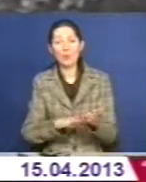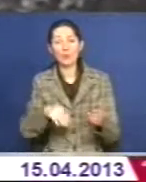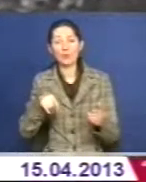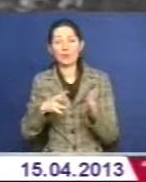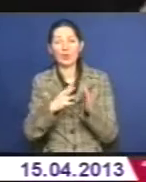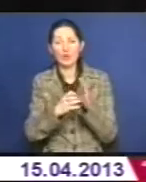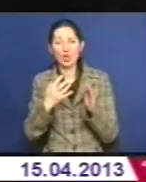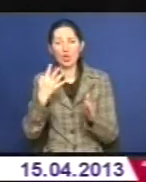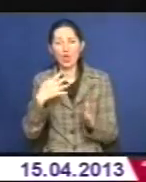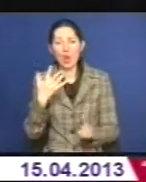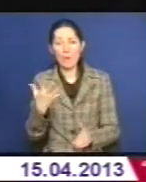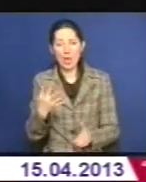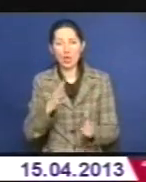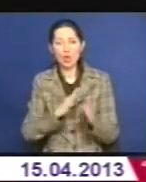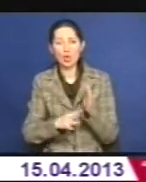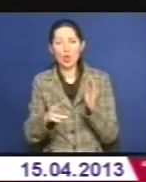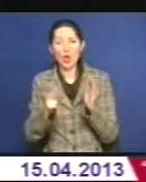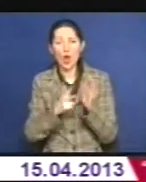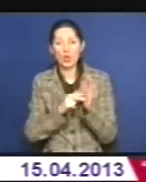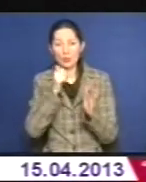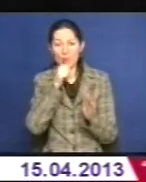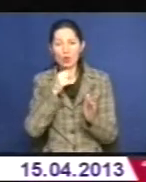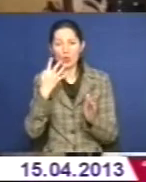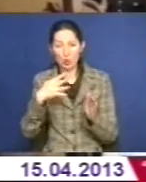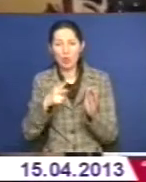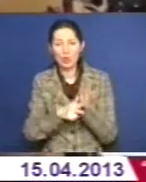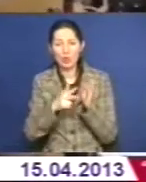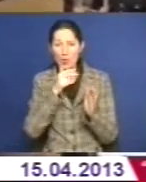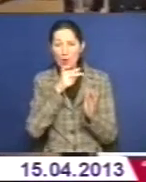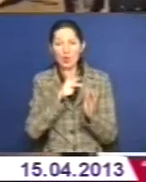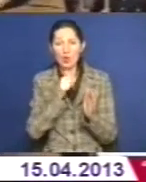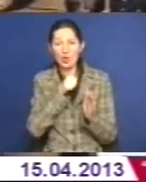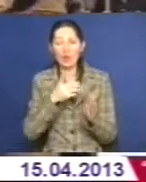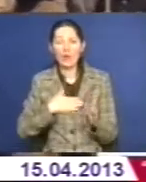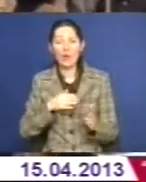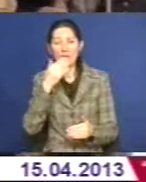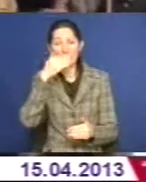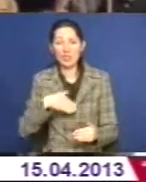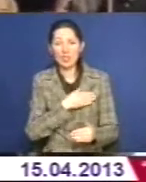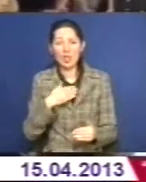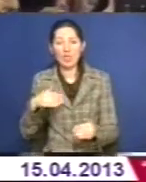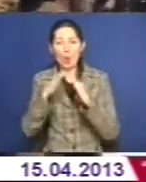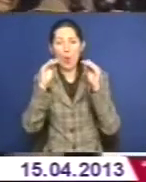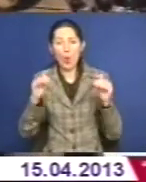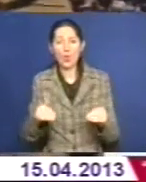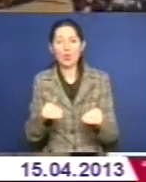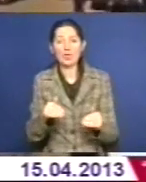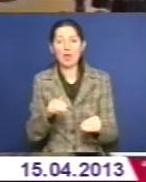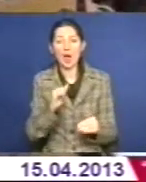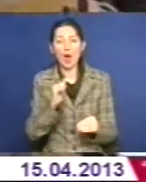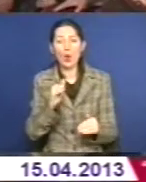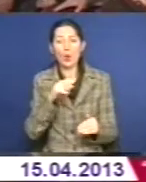1945-48 років був капеланом Перемиського куреня Української повстанської армії на Закерзонні під псевдонімом